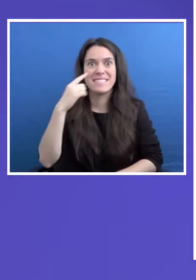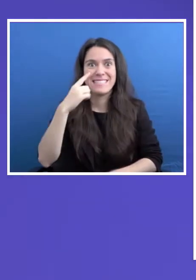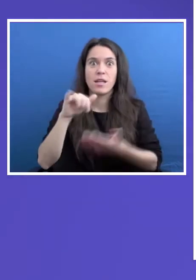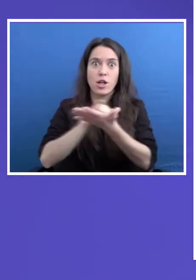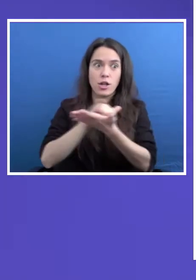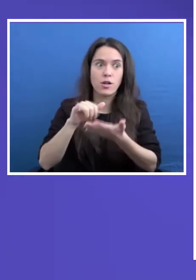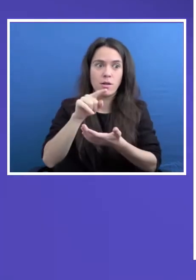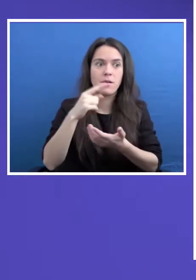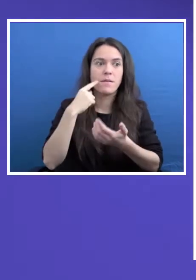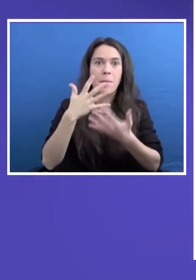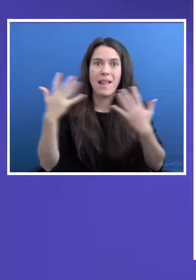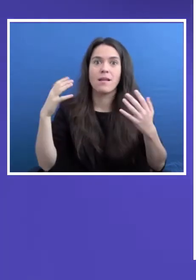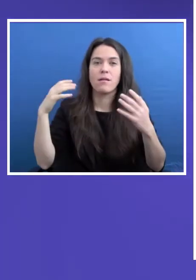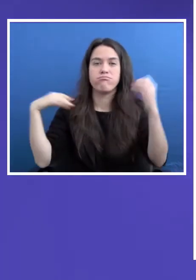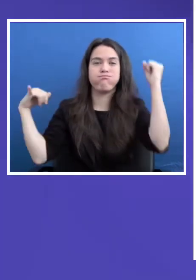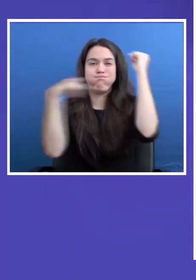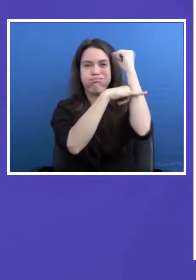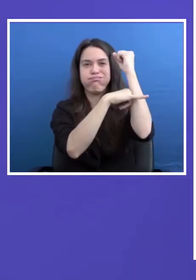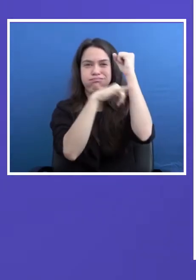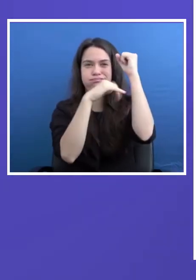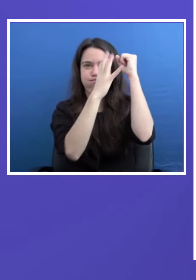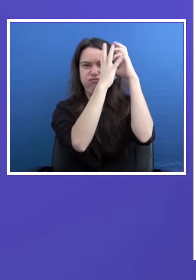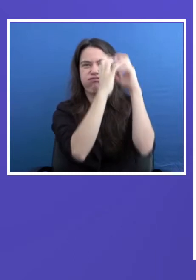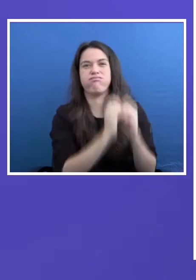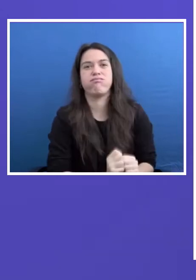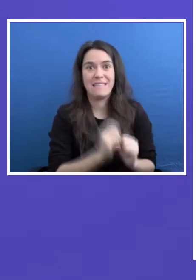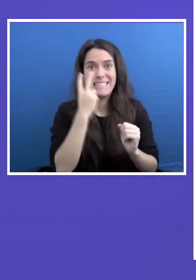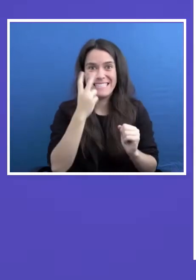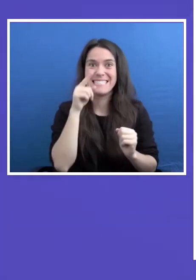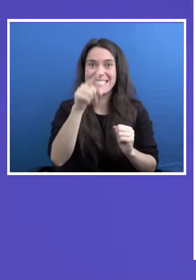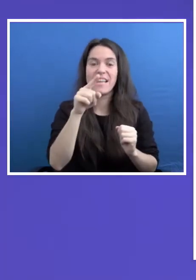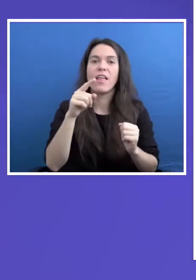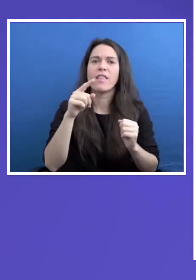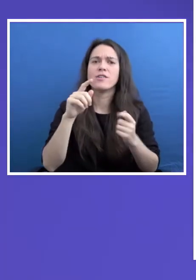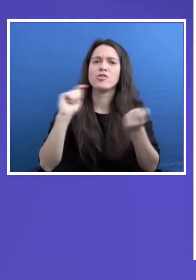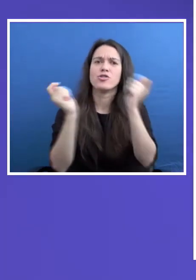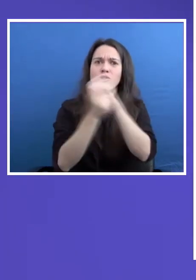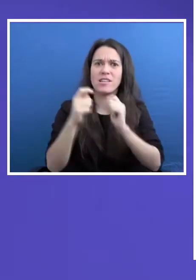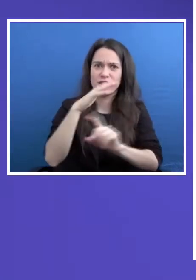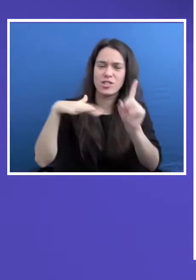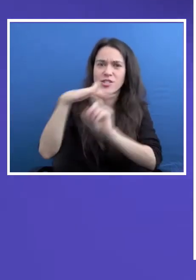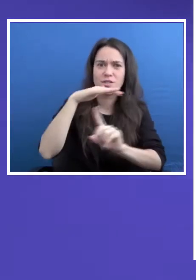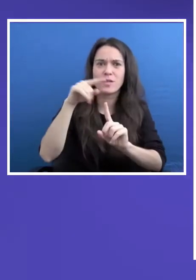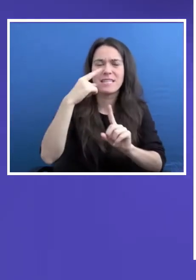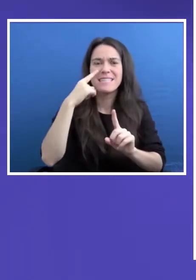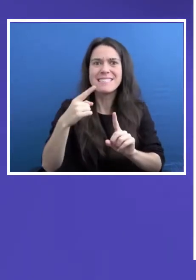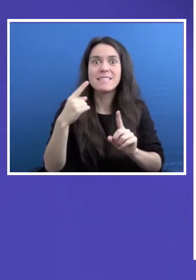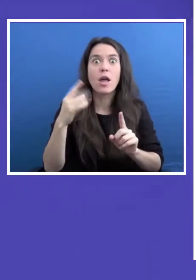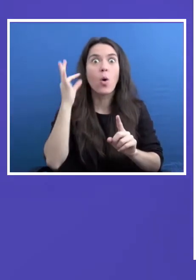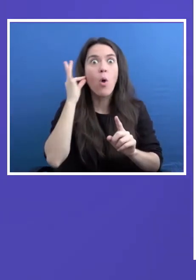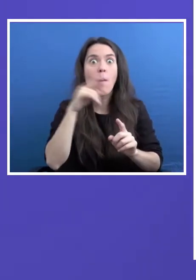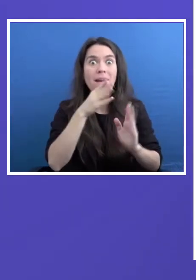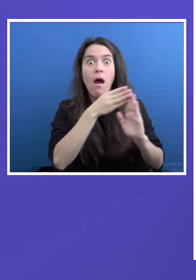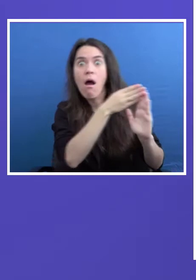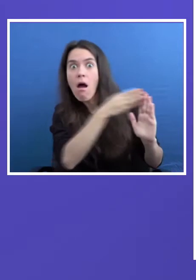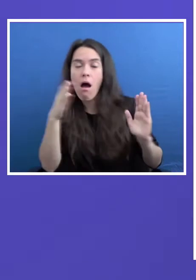الكائن الشجاع اللي بيحرك دولة بأكملها. الصورة بدأت تتغير، ولكن الصورة اللي مأخوذة عن المرأة مرتبطة بالسياسات